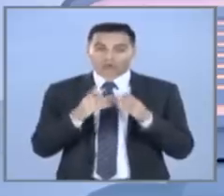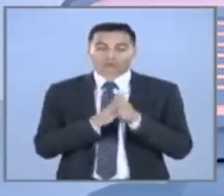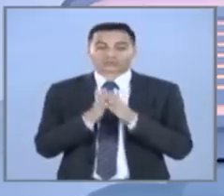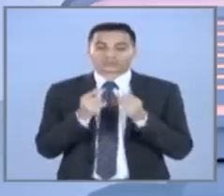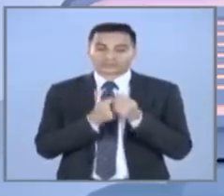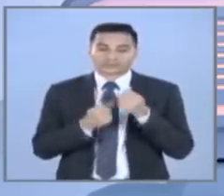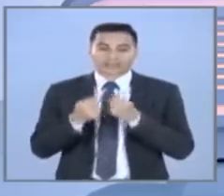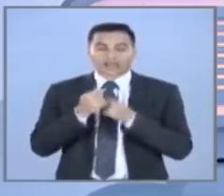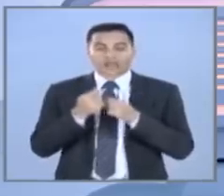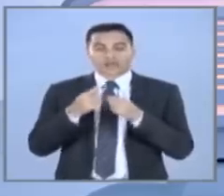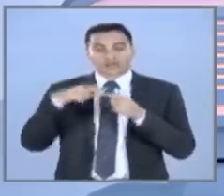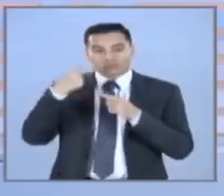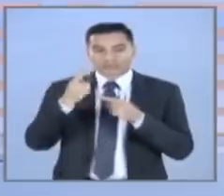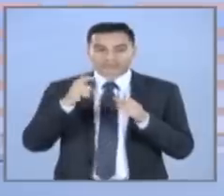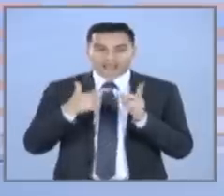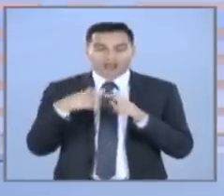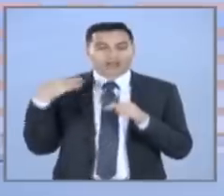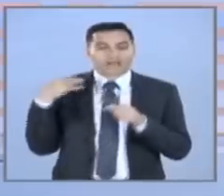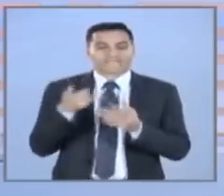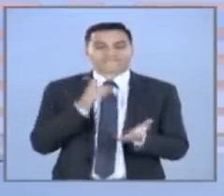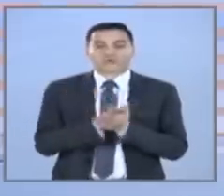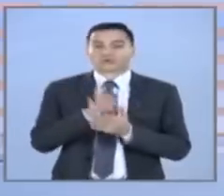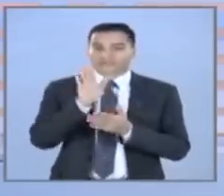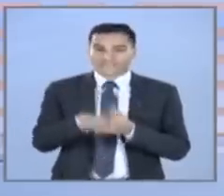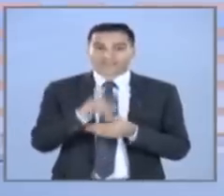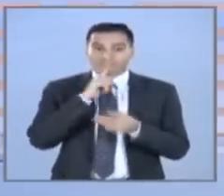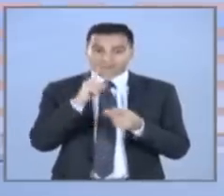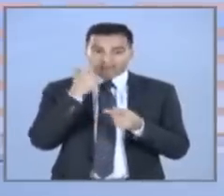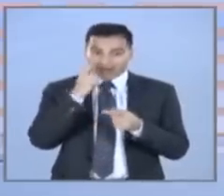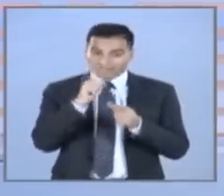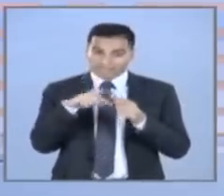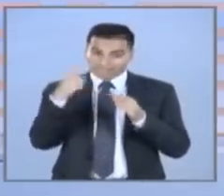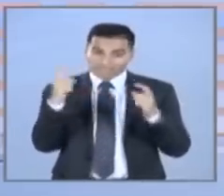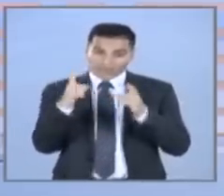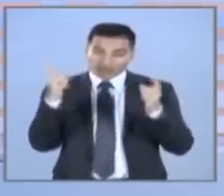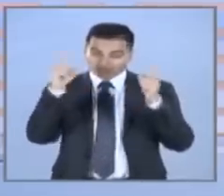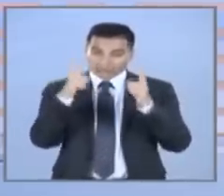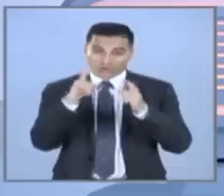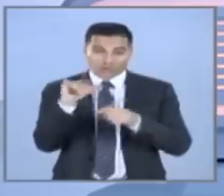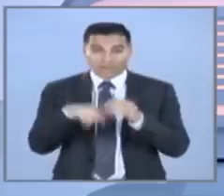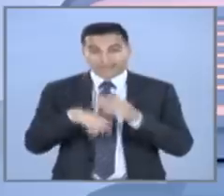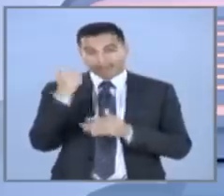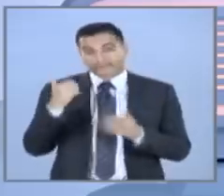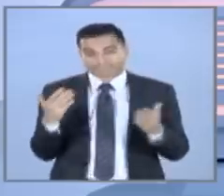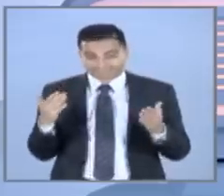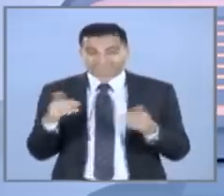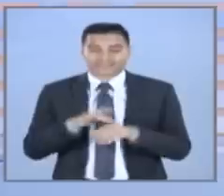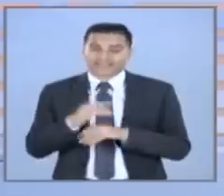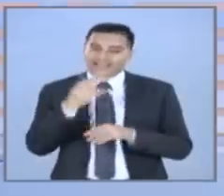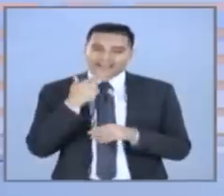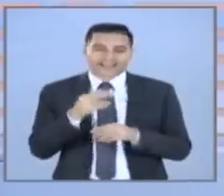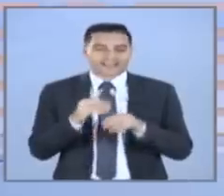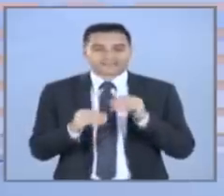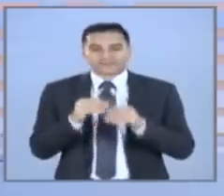تستعدوا وترجعوا تاني، ولكن ماتشات اللي جاية بالنسبة لكم ماتشات كؤوس. هارد لك